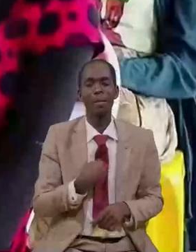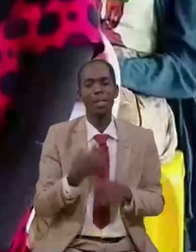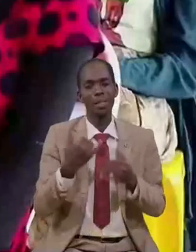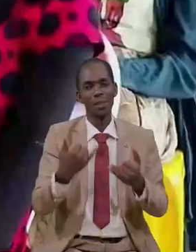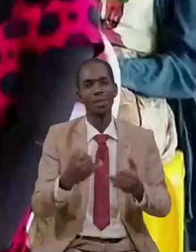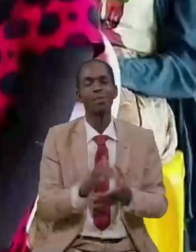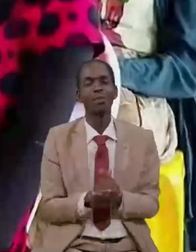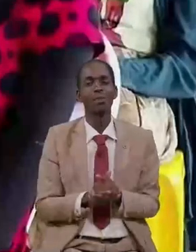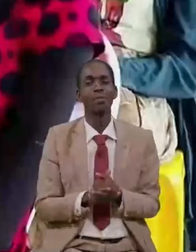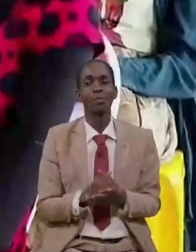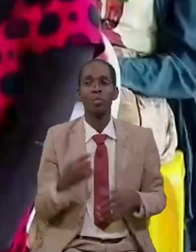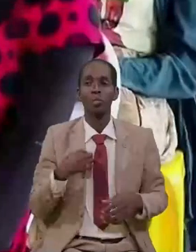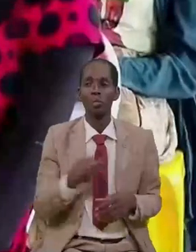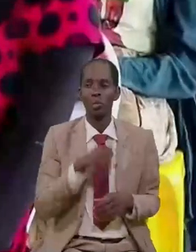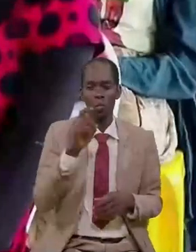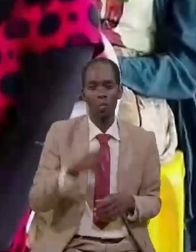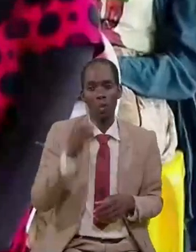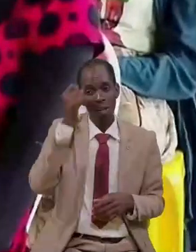Nous devons comprendre.